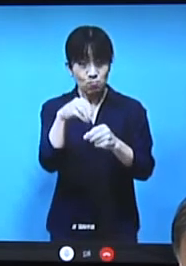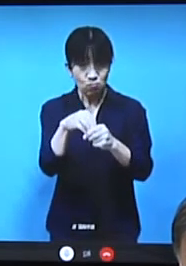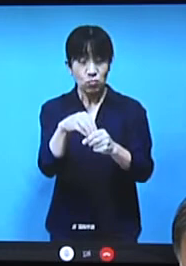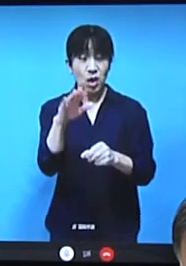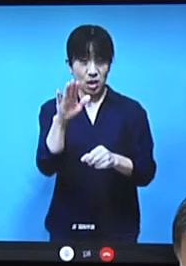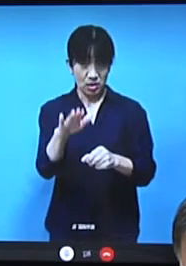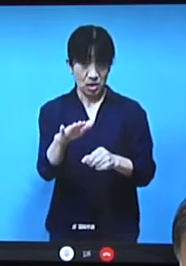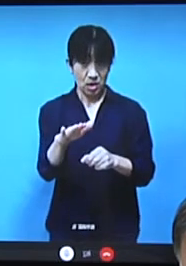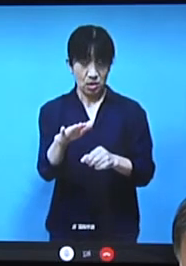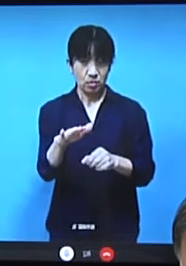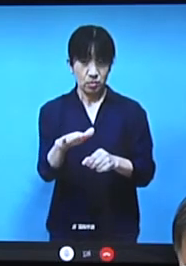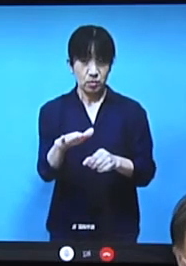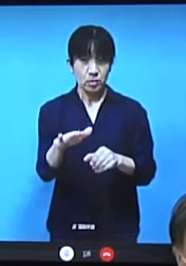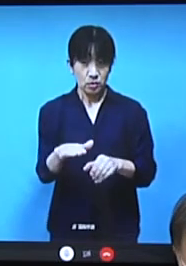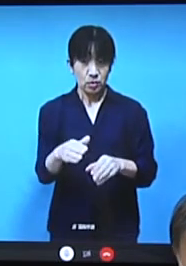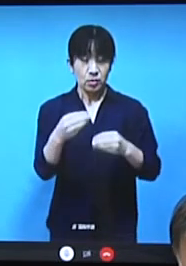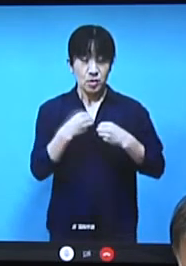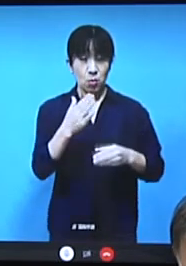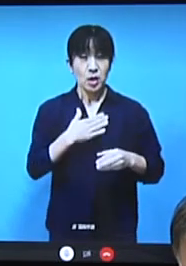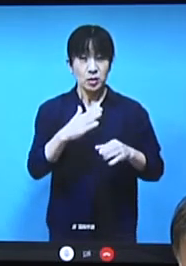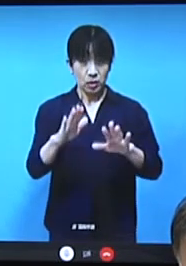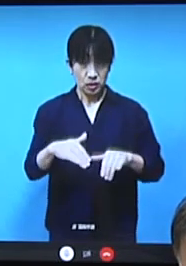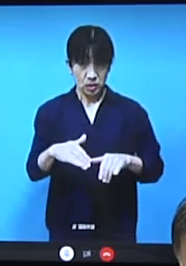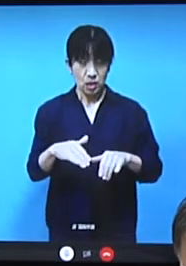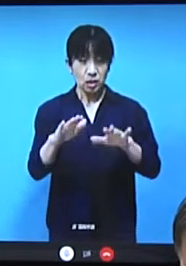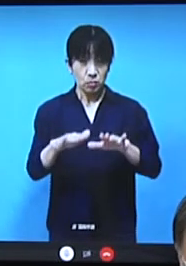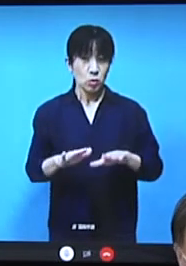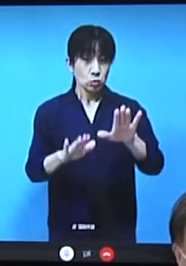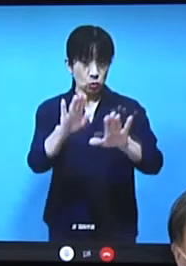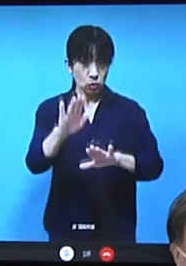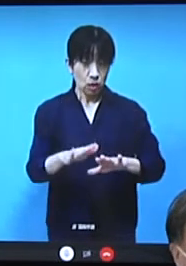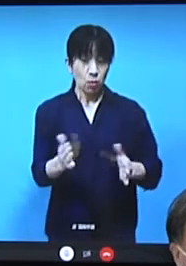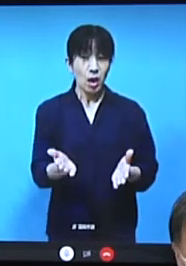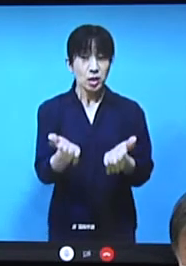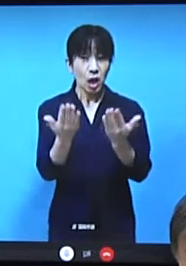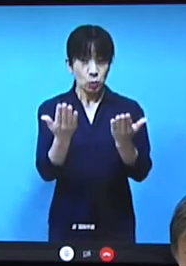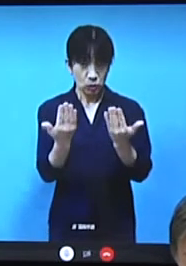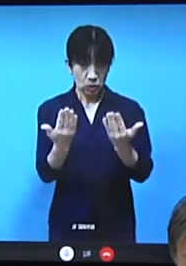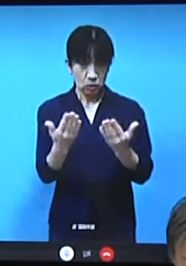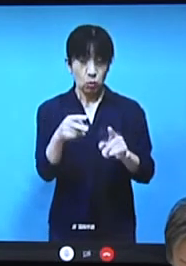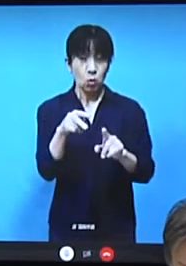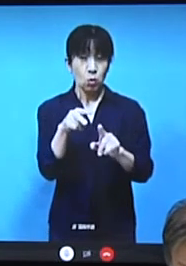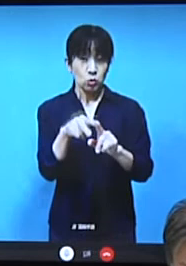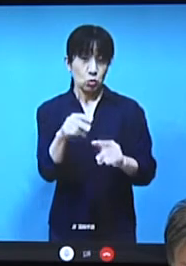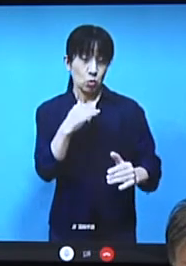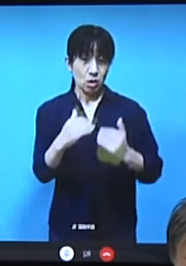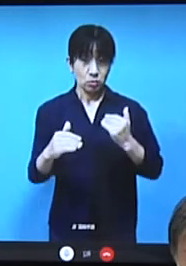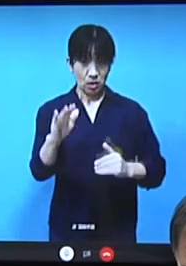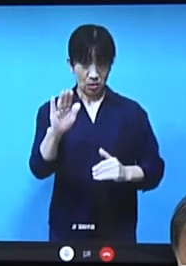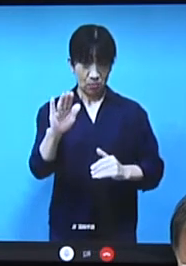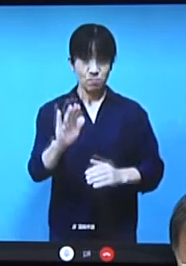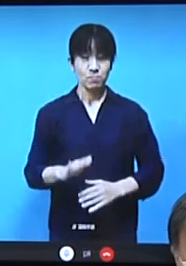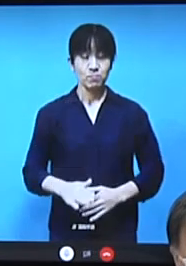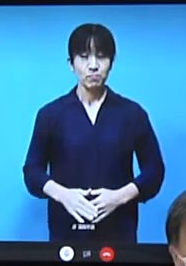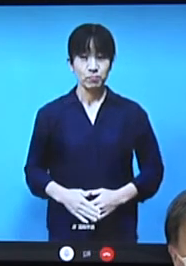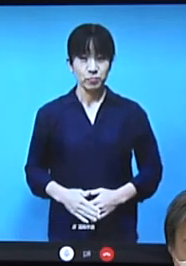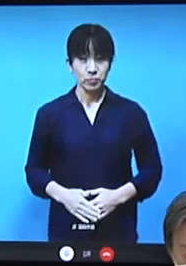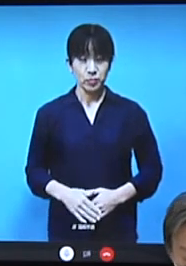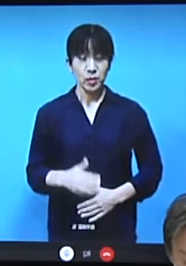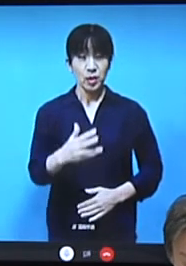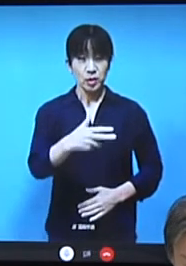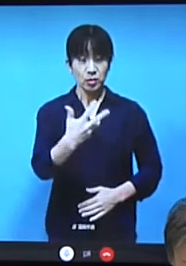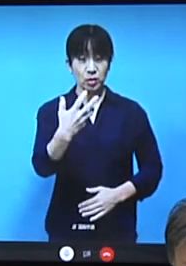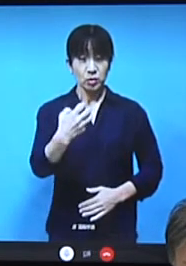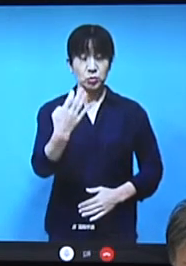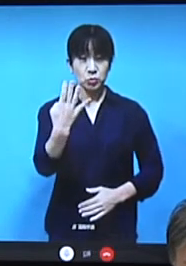査で陽性と判明をしています。現在の症状は軽症で、この方も小学生ということになります。今の784の方